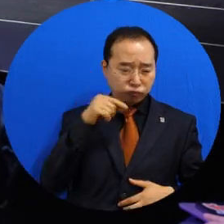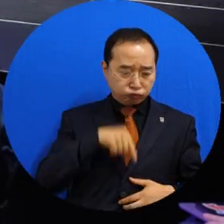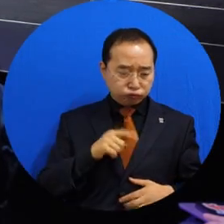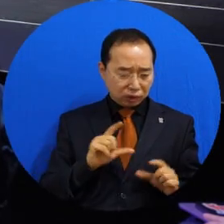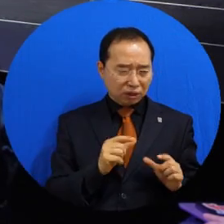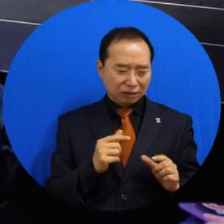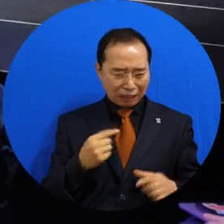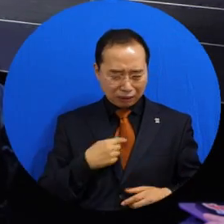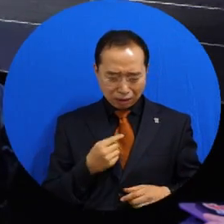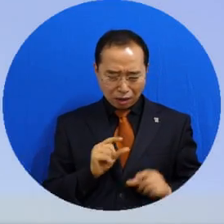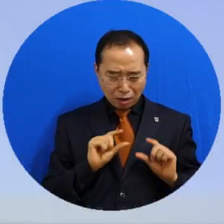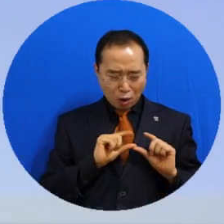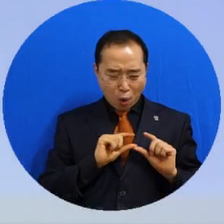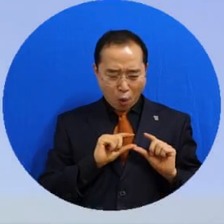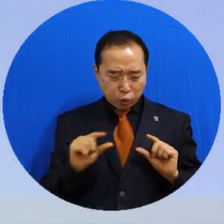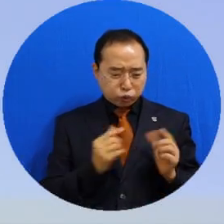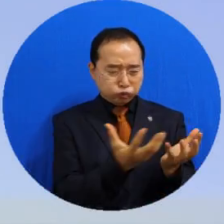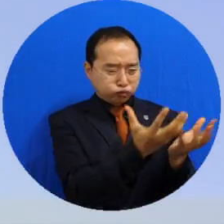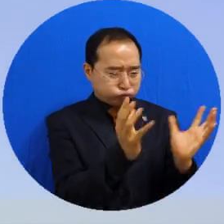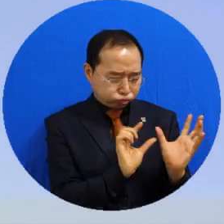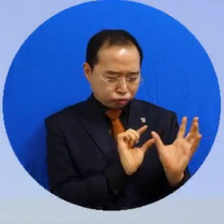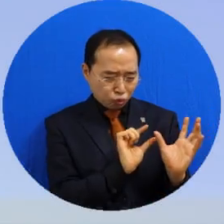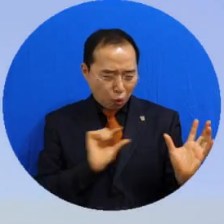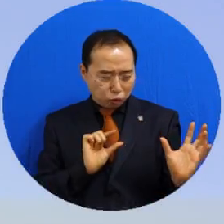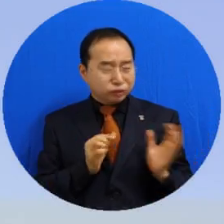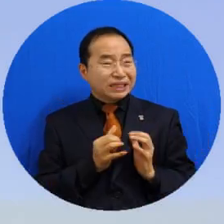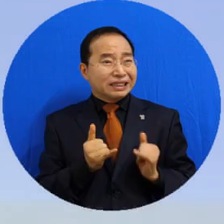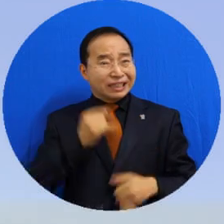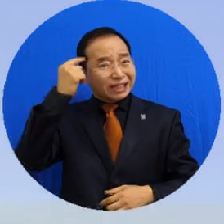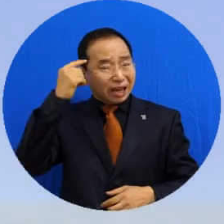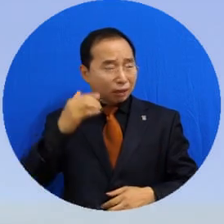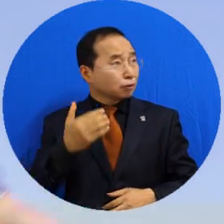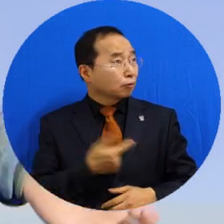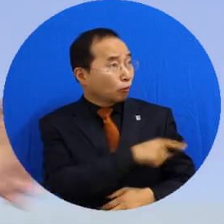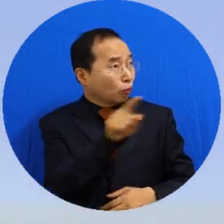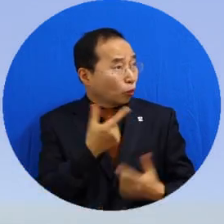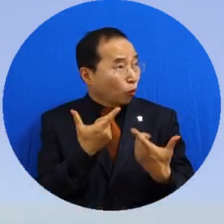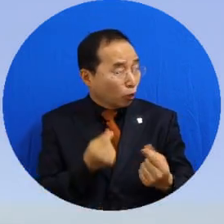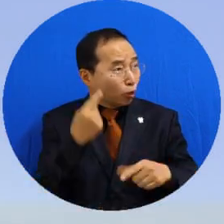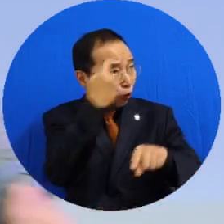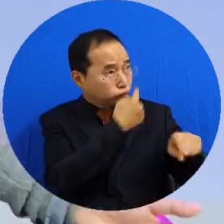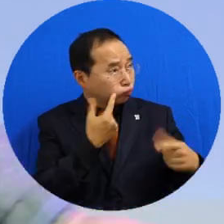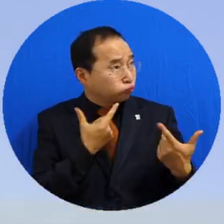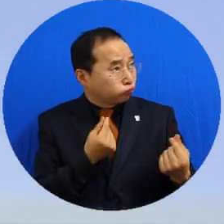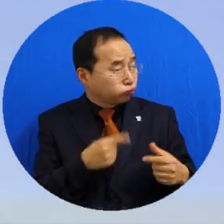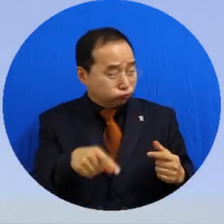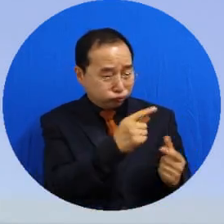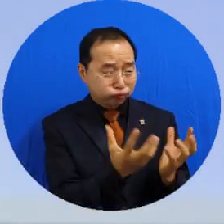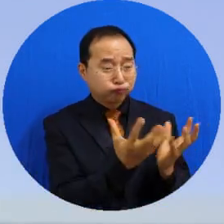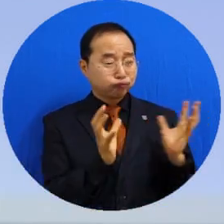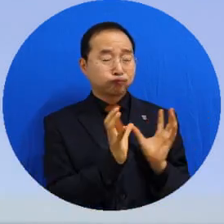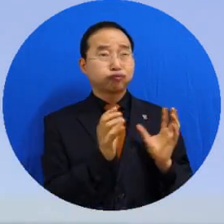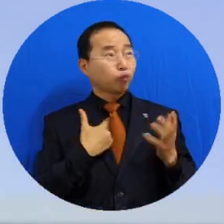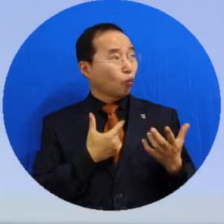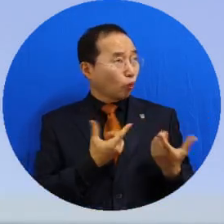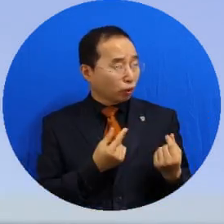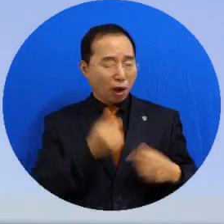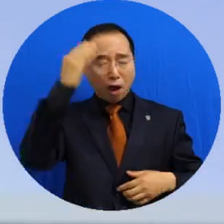생각해 본 적이 없었어요. 고등학교를 가면은, 중학교를 가면, 초등학교를 가면 다 나와 똑같이 생긴 친구들이 있고,